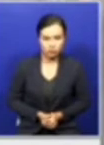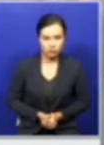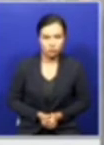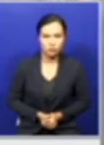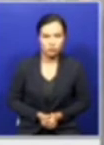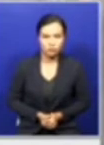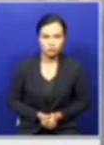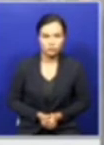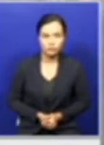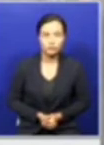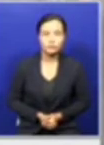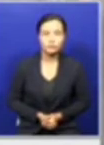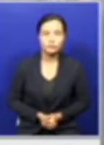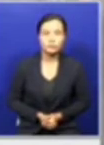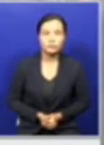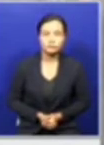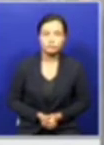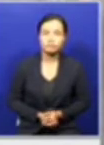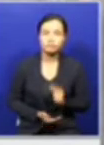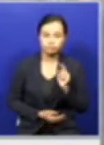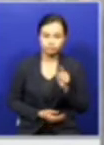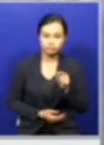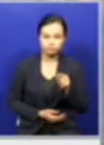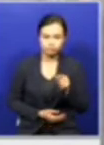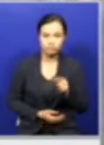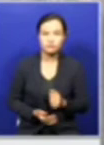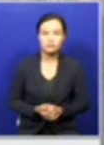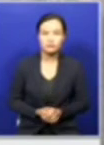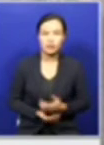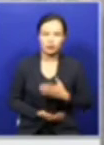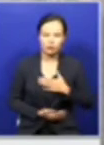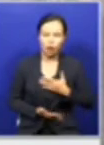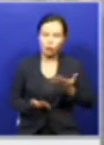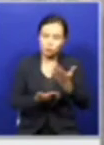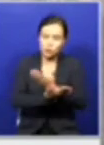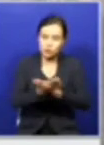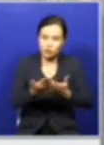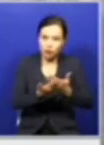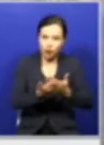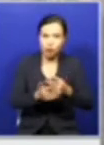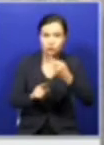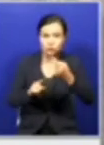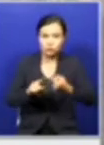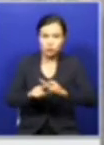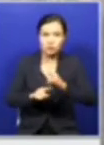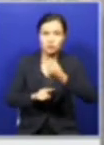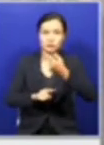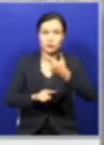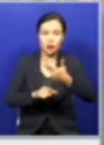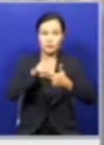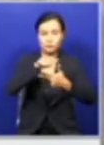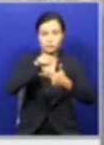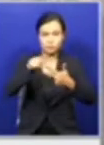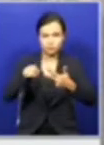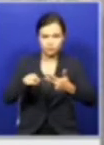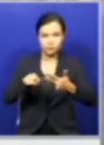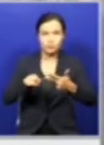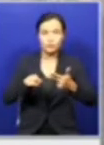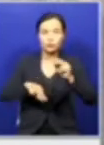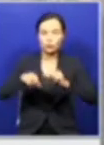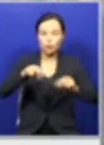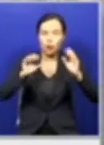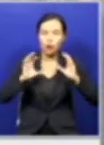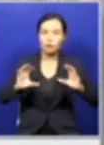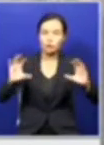ท่านประธานครับในส่วนตรงนี้ถ้าเราจะมาพิจารณาว่า3เดือนที่รัฐบาลให้การดูแลนะ